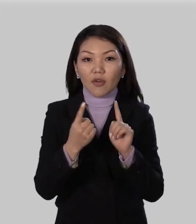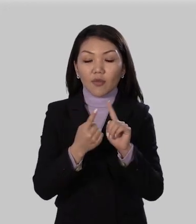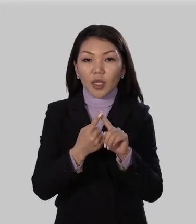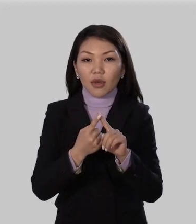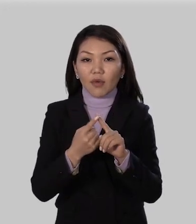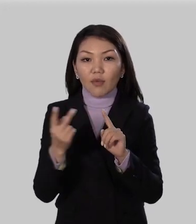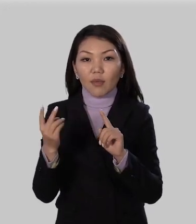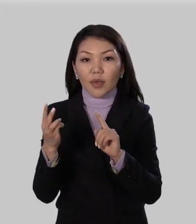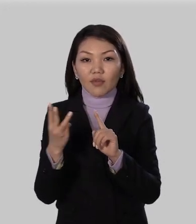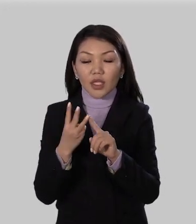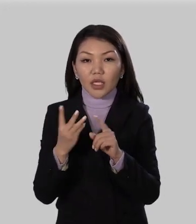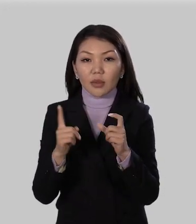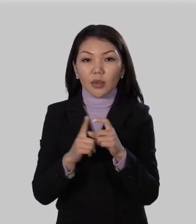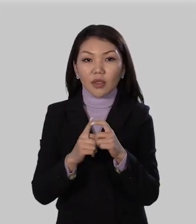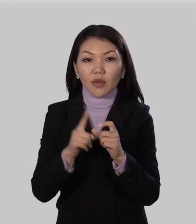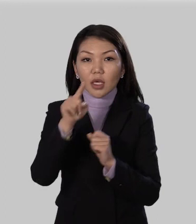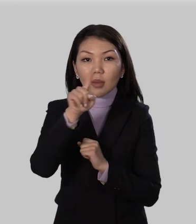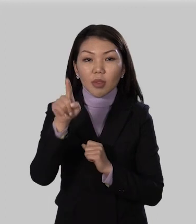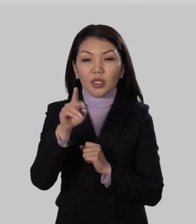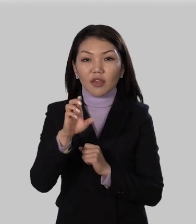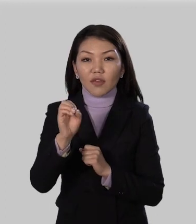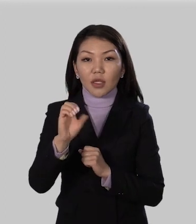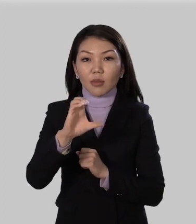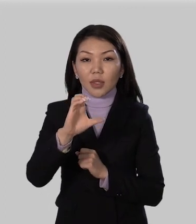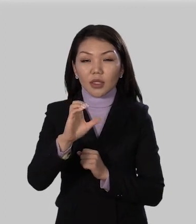«бесхитростный», «бескозырка» приставки «без».